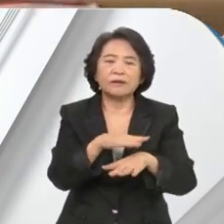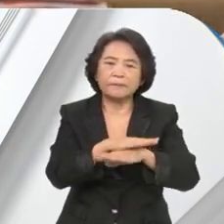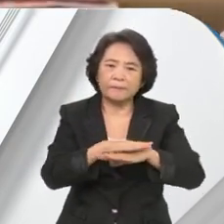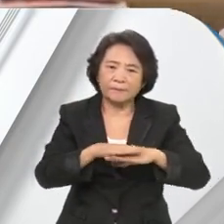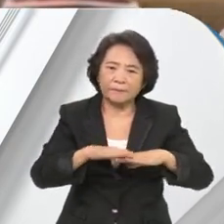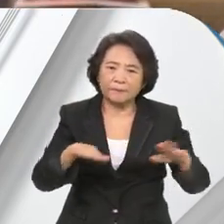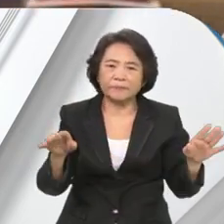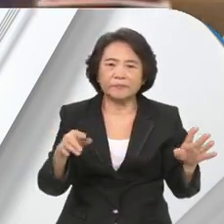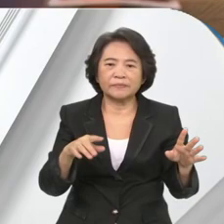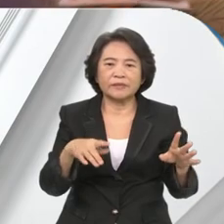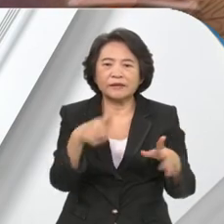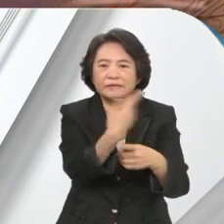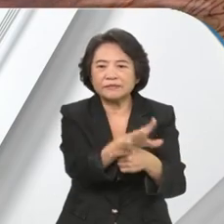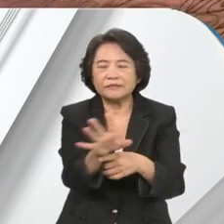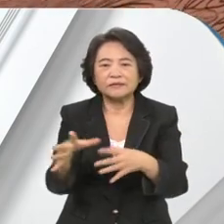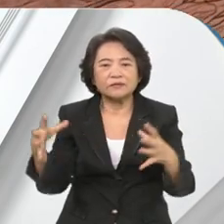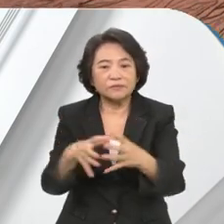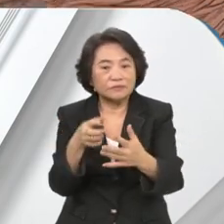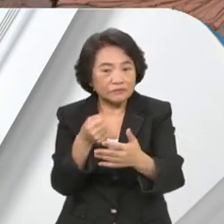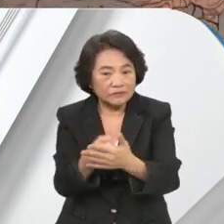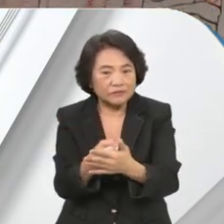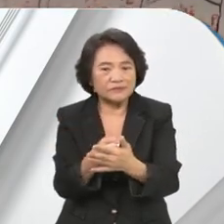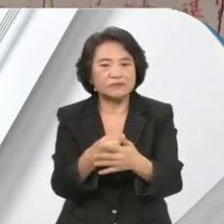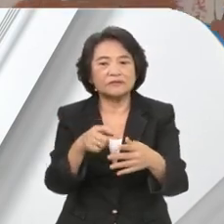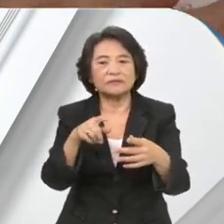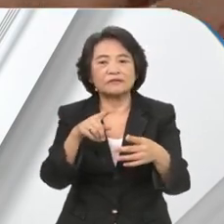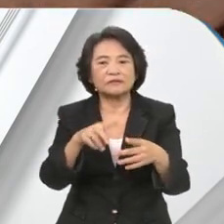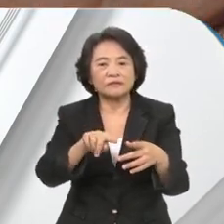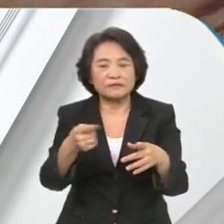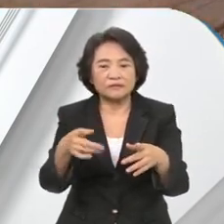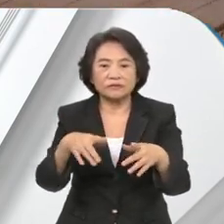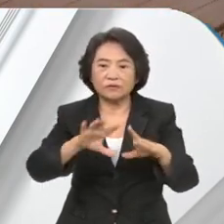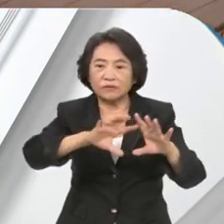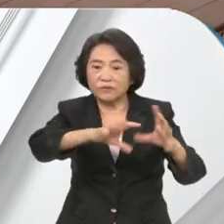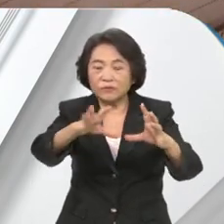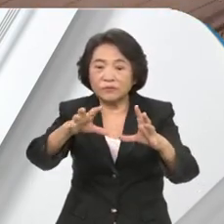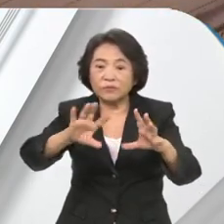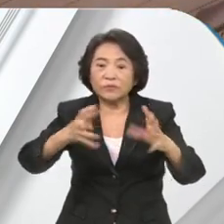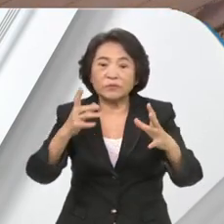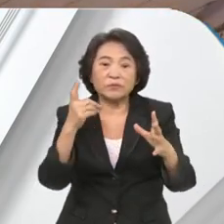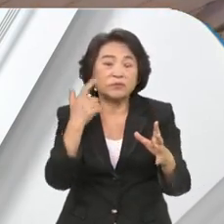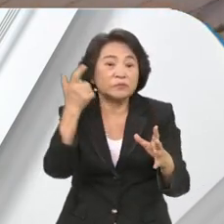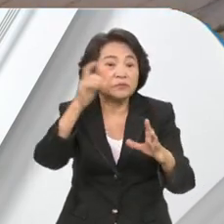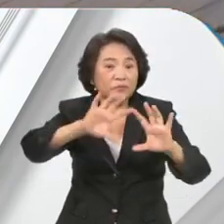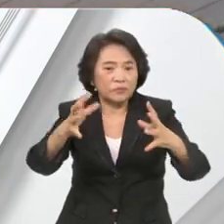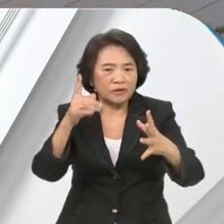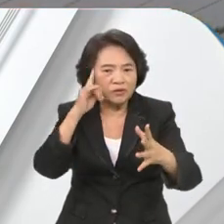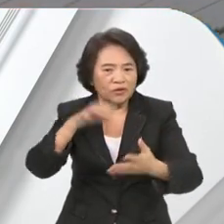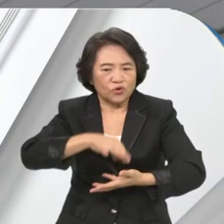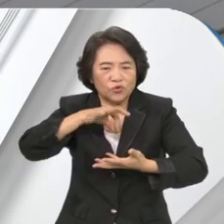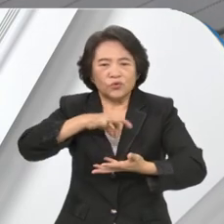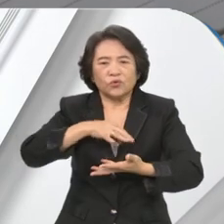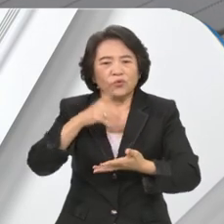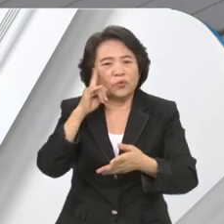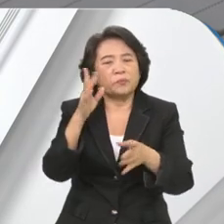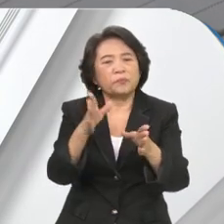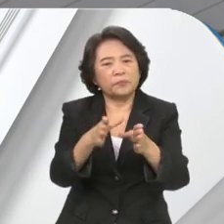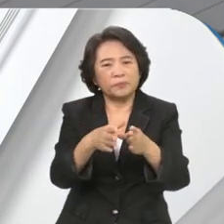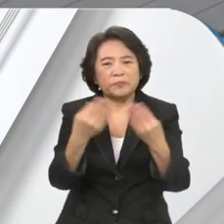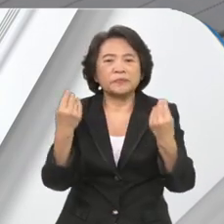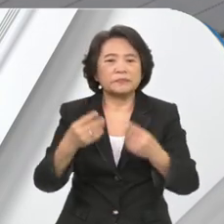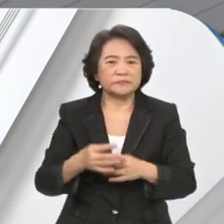同志，别再为祖国担忧，